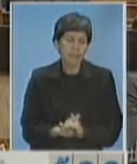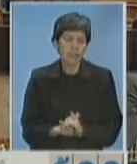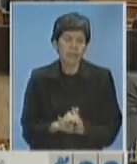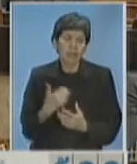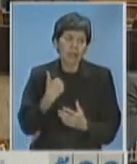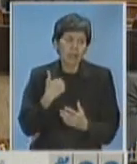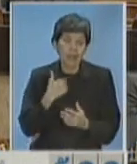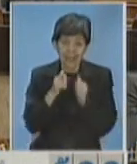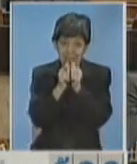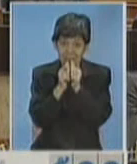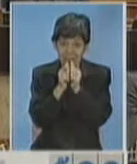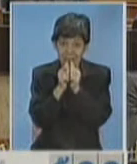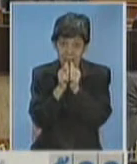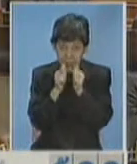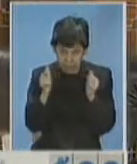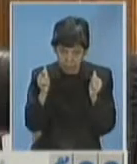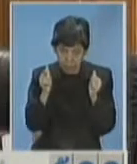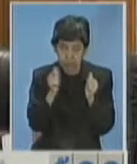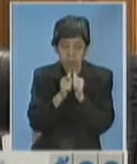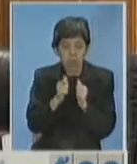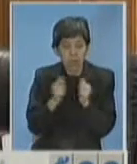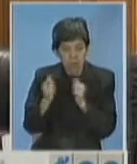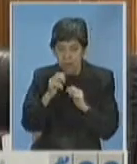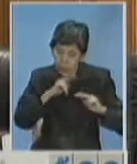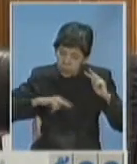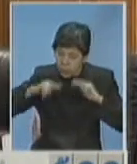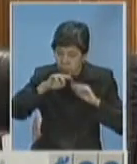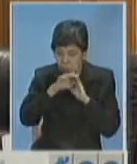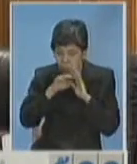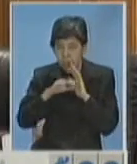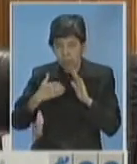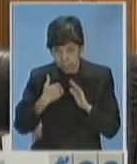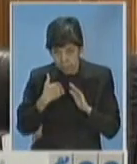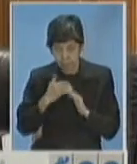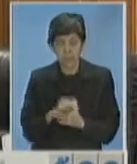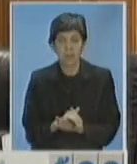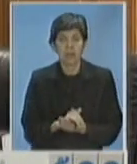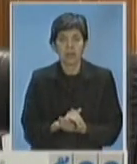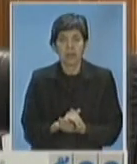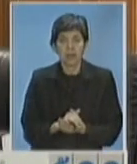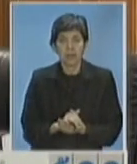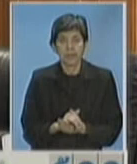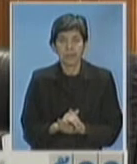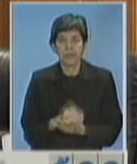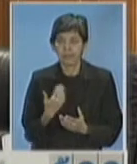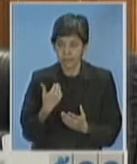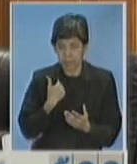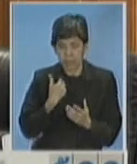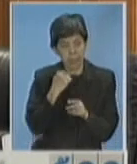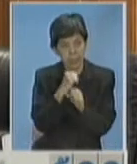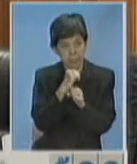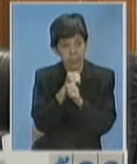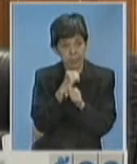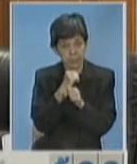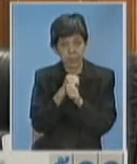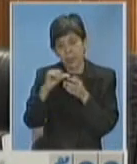มีอนุกรรมาธิการนะครับขึ้นมาตรวจสอบในรายละเอียดต่อหน่วยงานนะฮะที่มีการปรับปรุงและมี